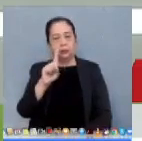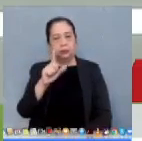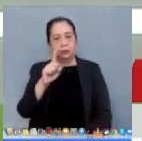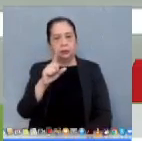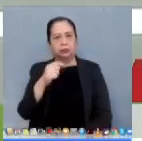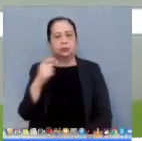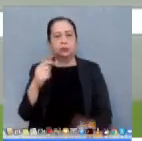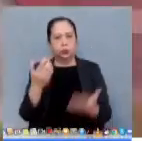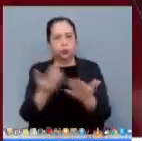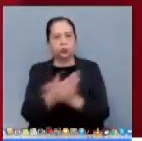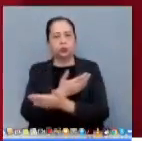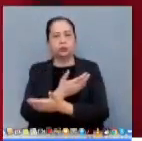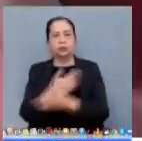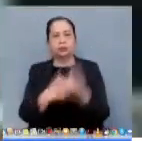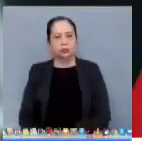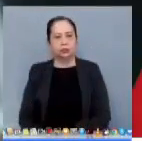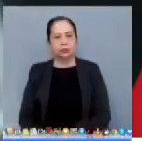kaso.